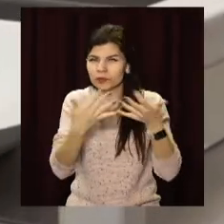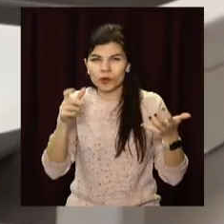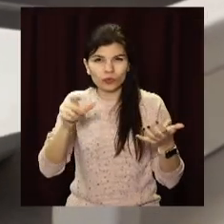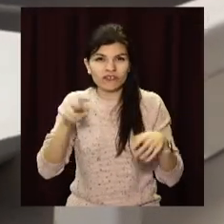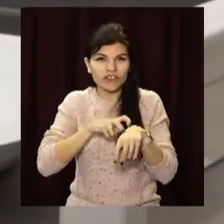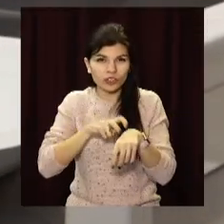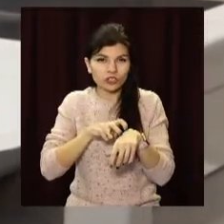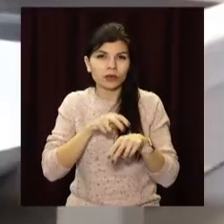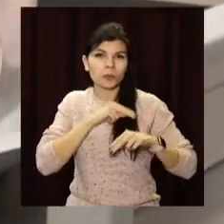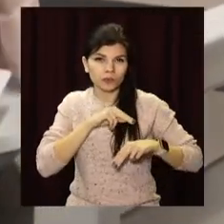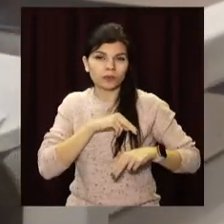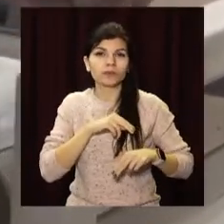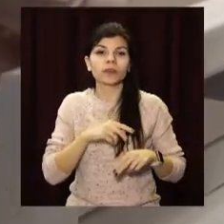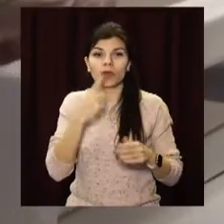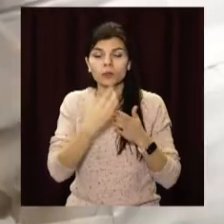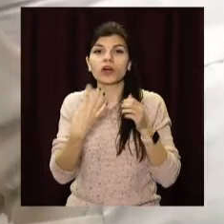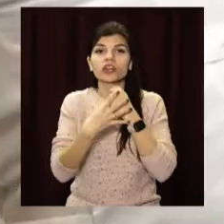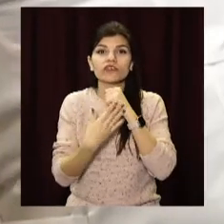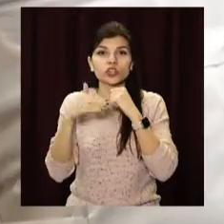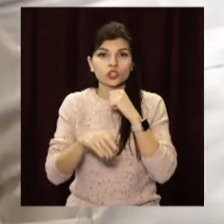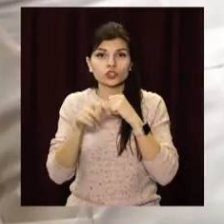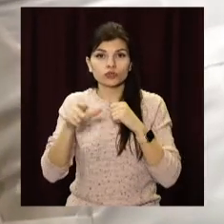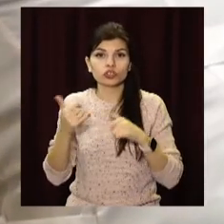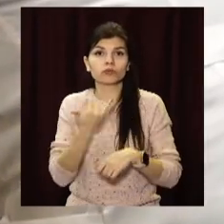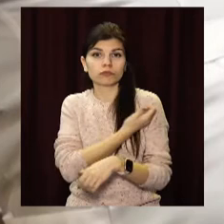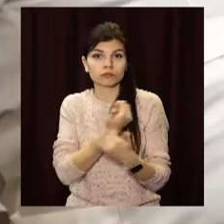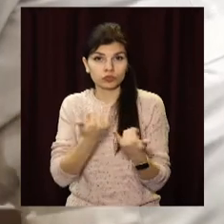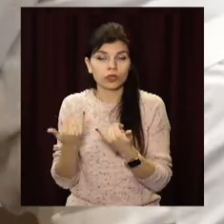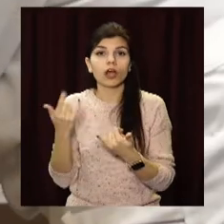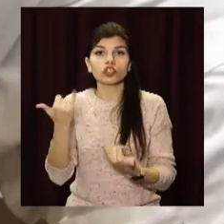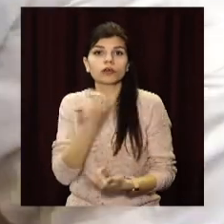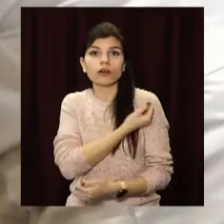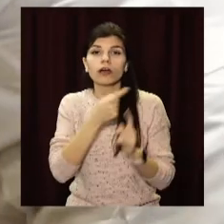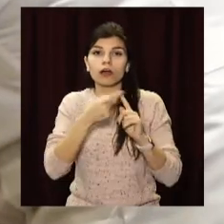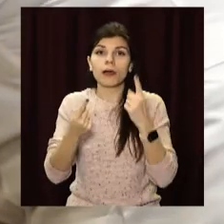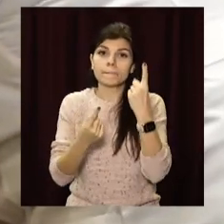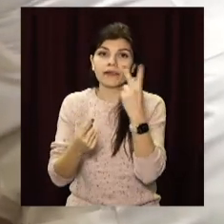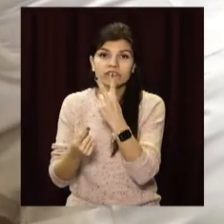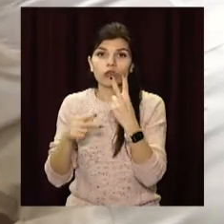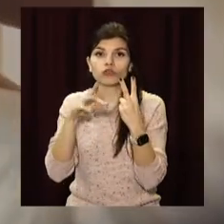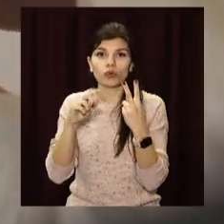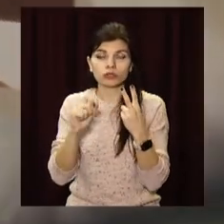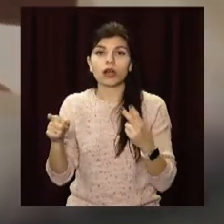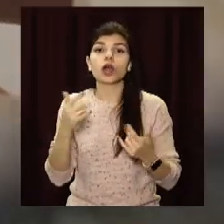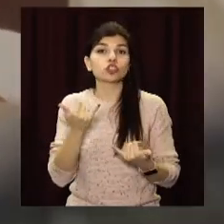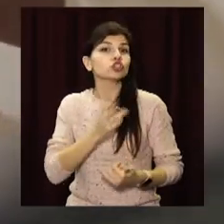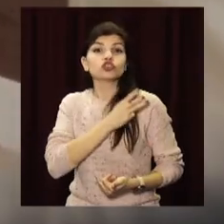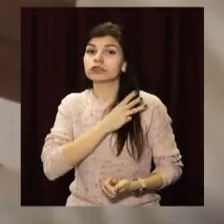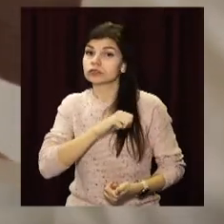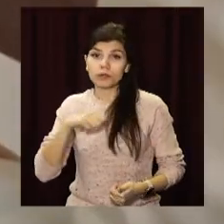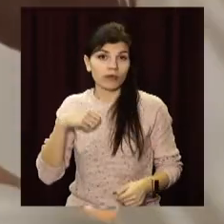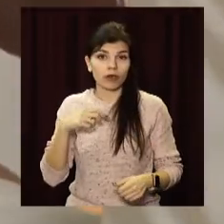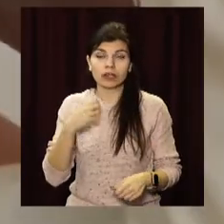етапі щеплення зроблять майже 19 тисячам людей. Кожен отримує дві дози вакцини. Вакцинація добровільна та безкоштовна.